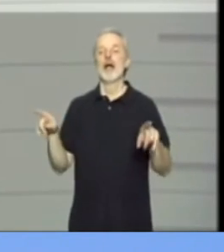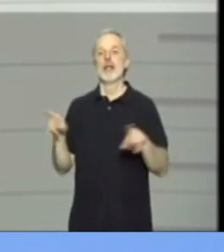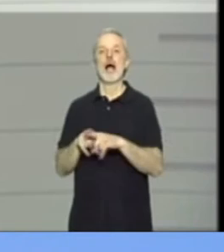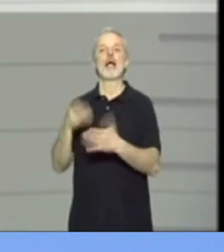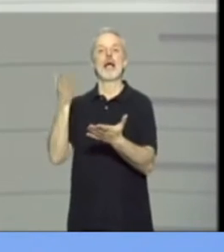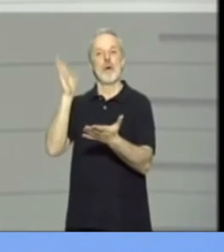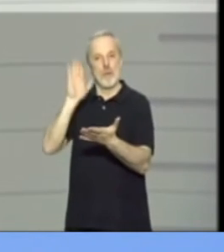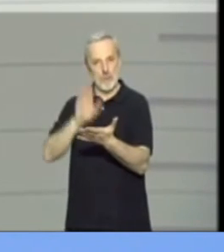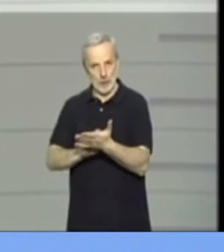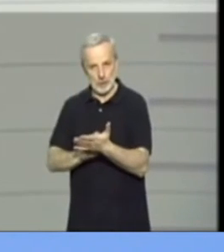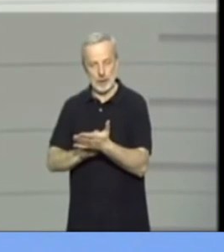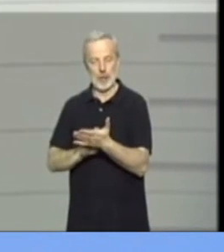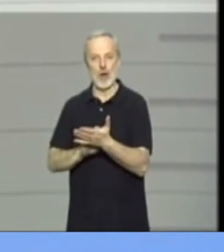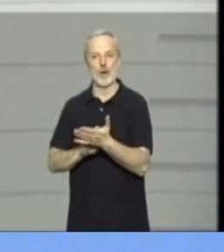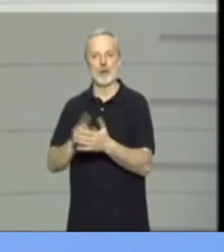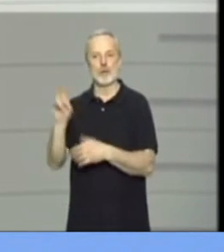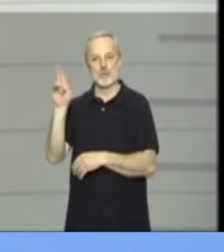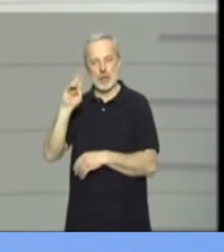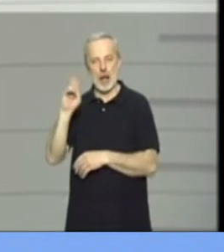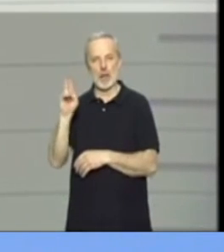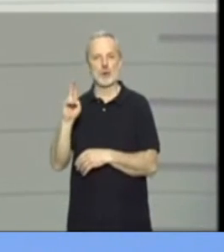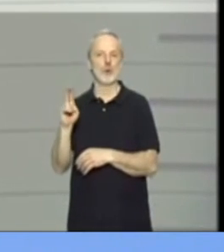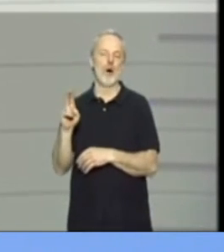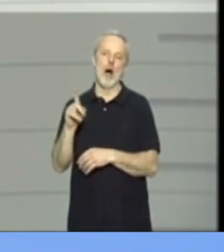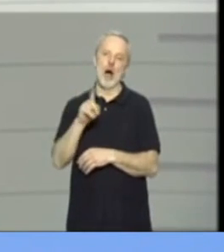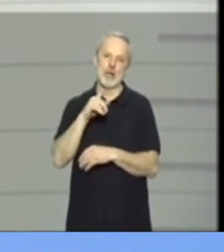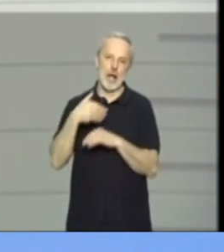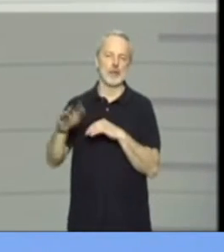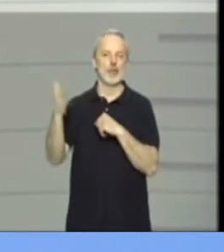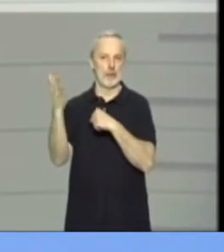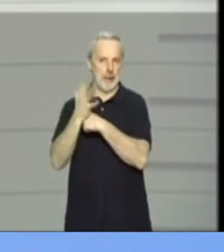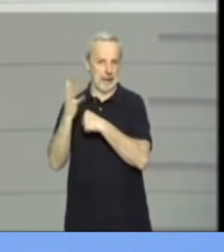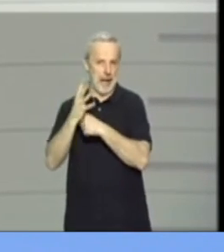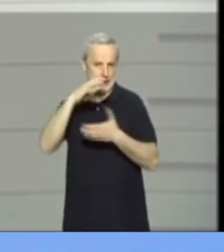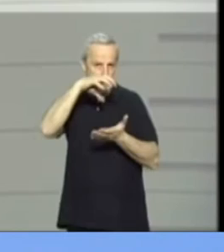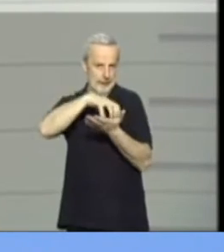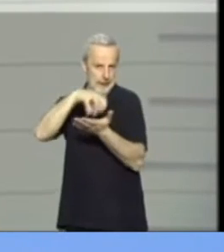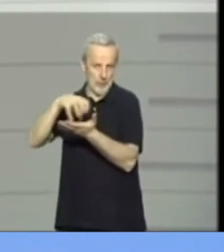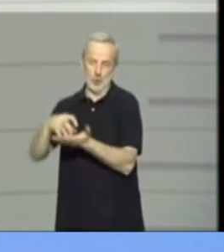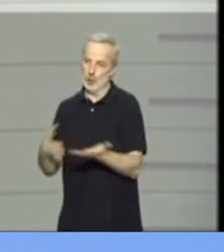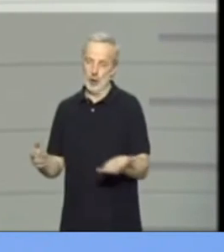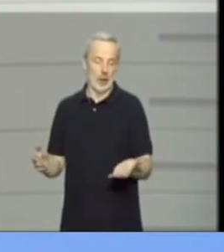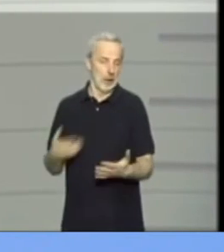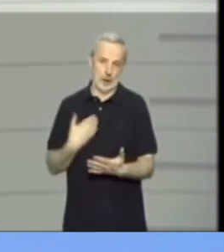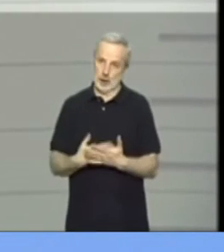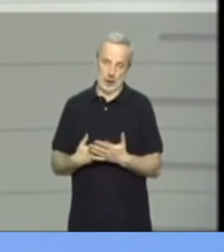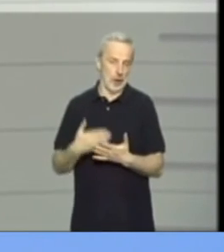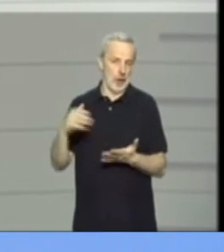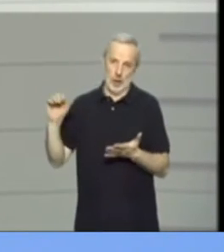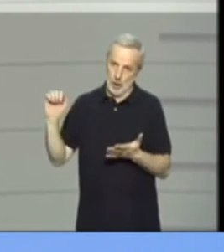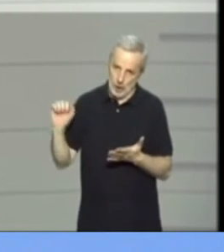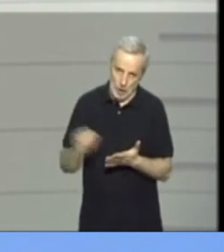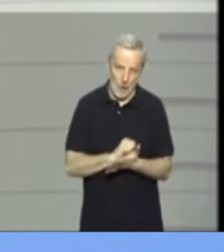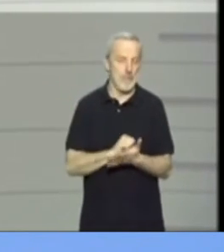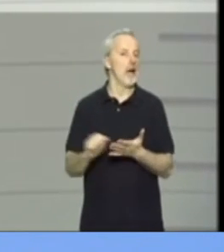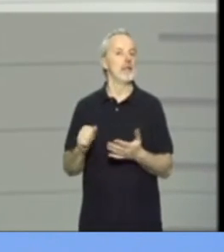Máme potvrzeno v této chvíli asi 15 z 20 týmů, které chceme pozvat. Takže